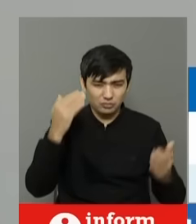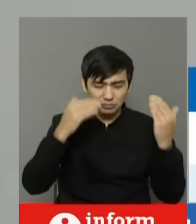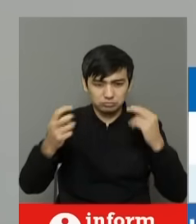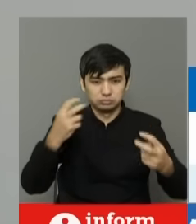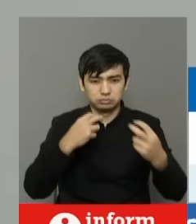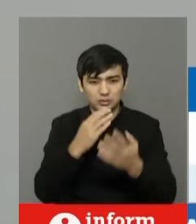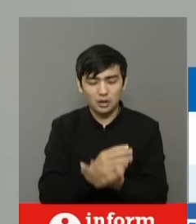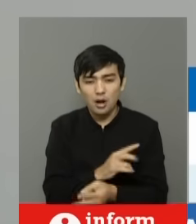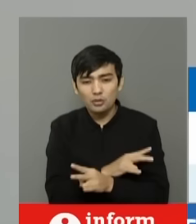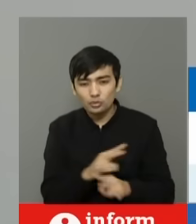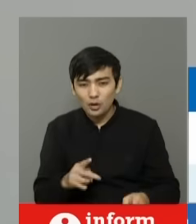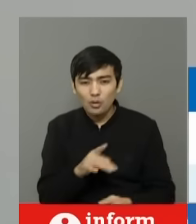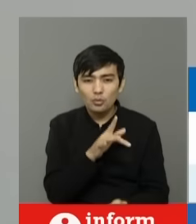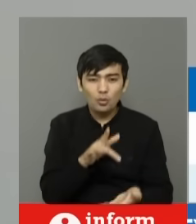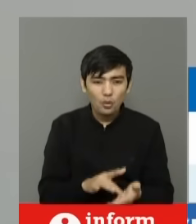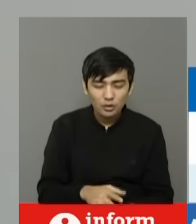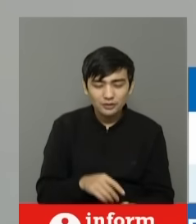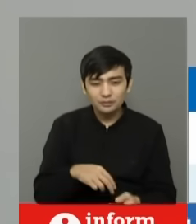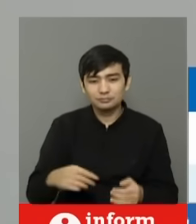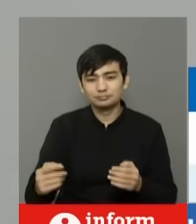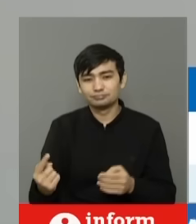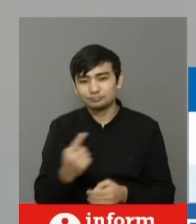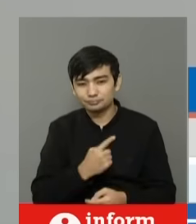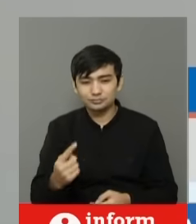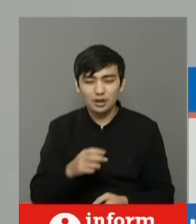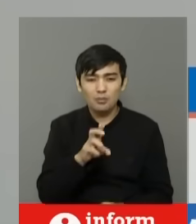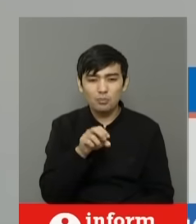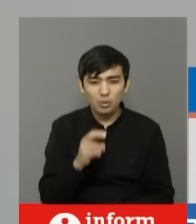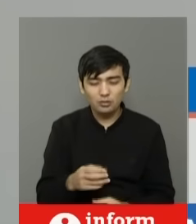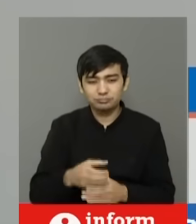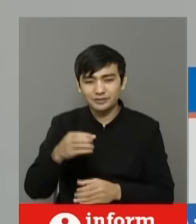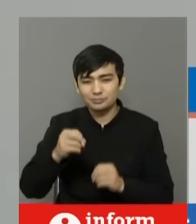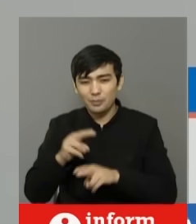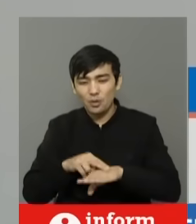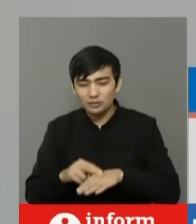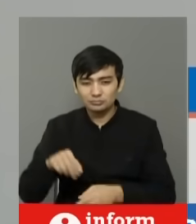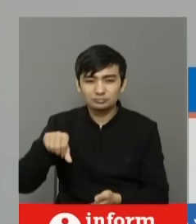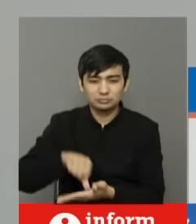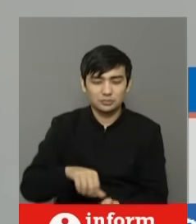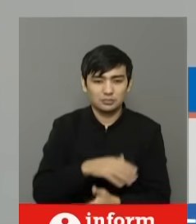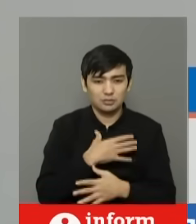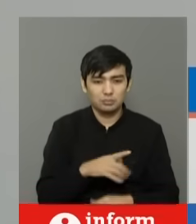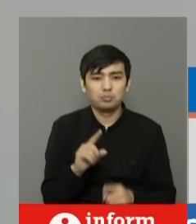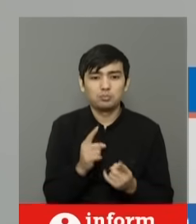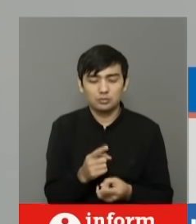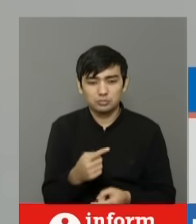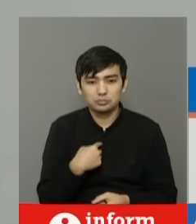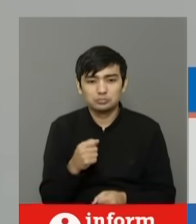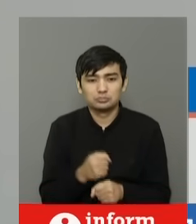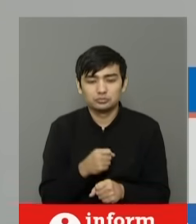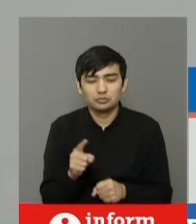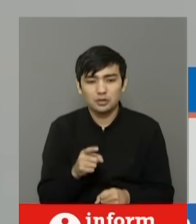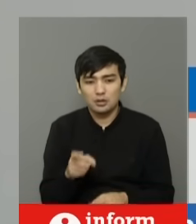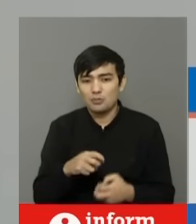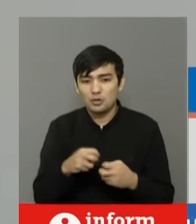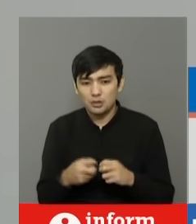Бірақ ешқайсыңыз қаланың кіретін шығатын жолдарына блок бекет қоятын кез келді деп бастама көтермедіңіздер. Неге? Біз не себепті бұл